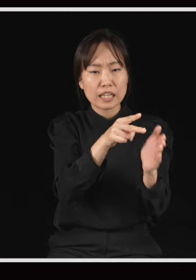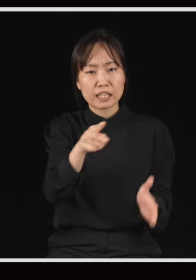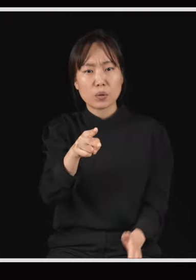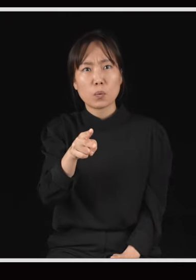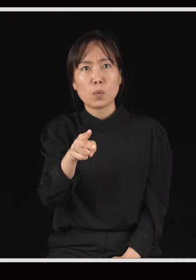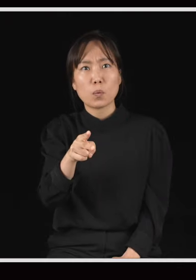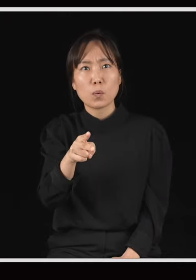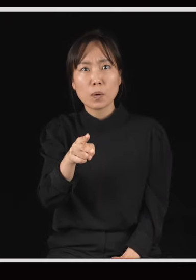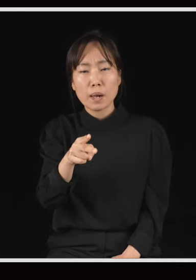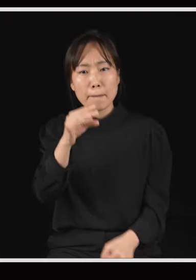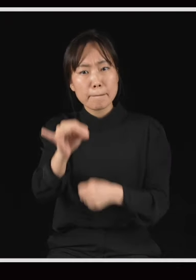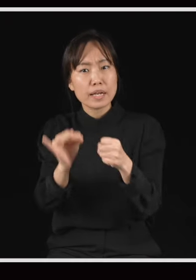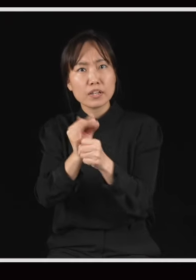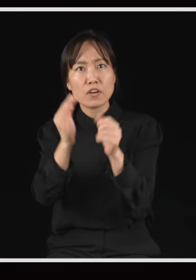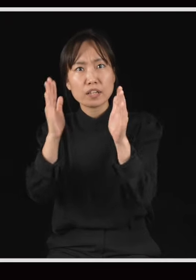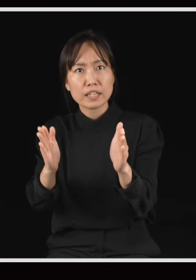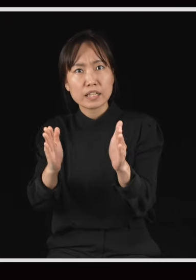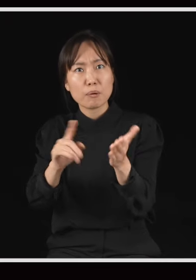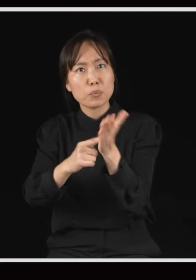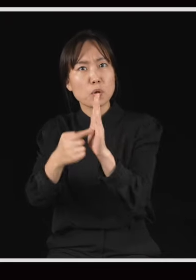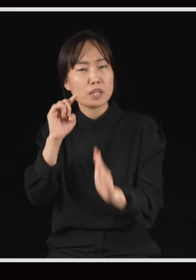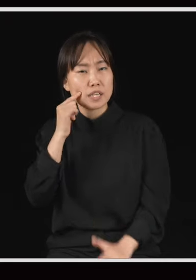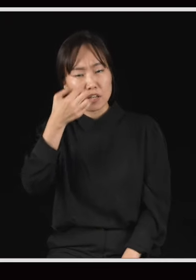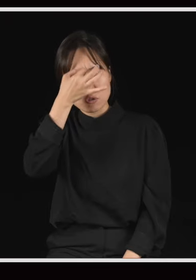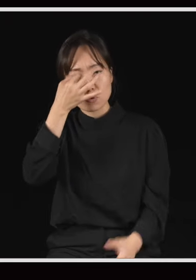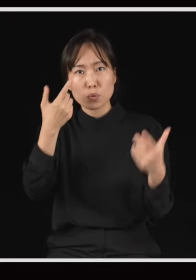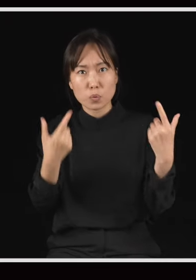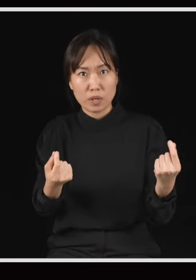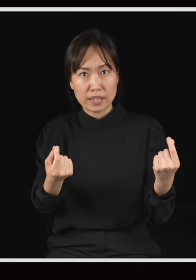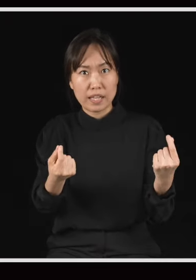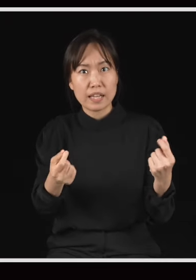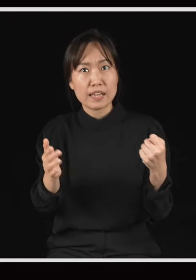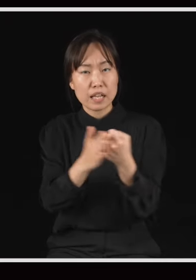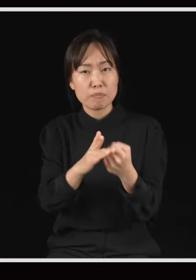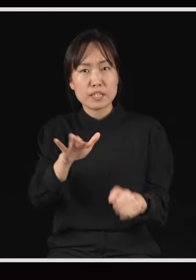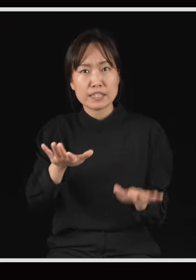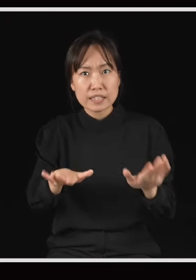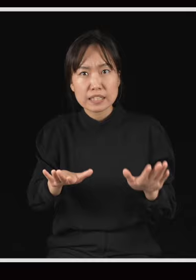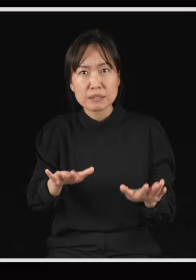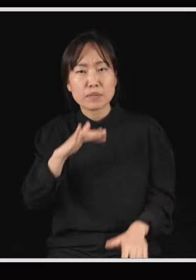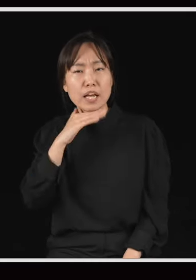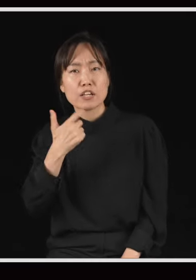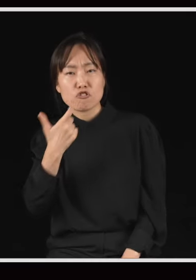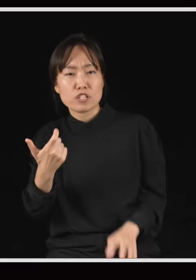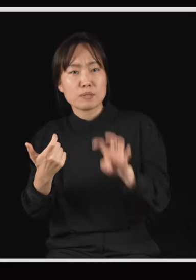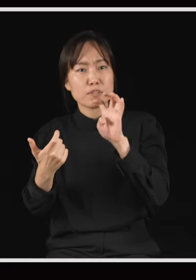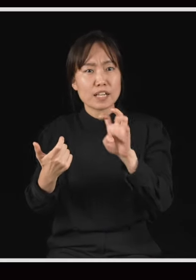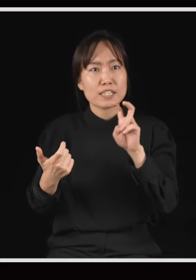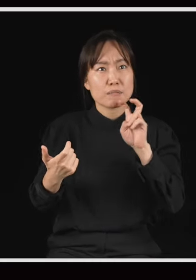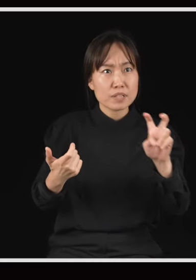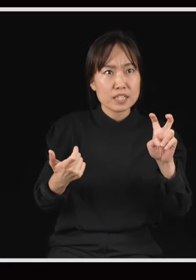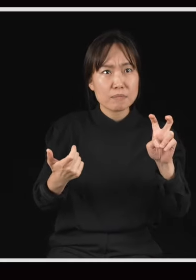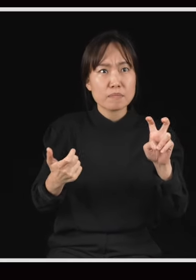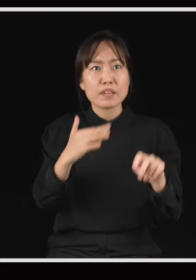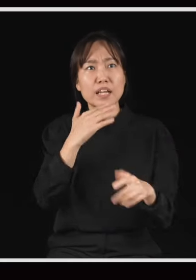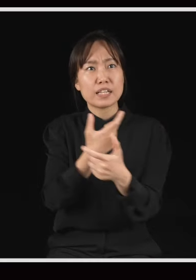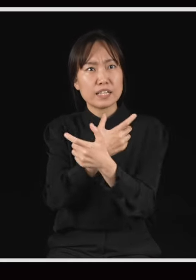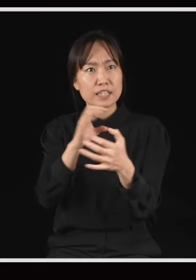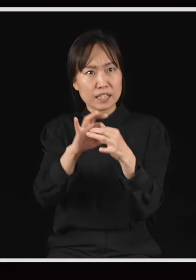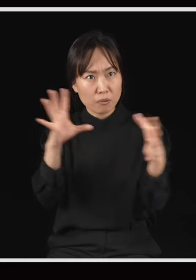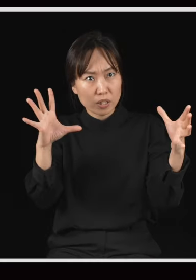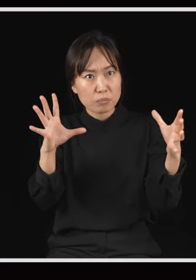하시고, 지금이 60세시건 40세시건 20세시건 간에 나의 몸을 디자인을